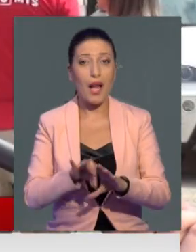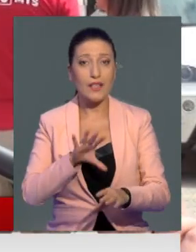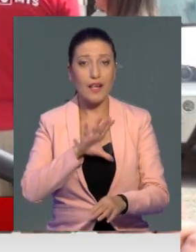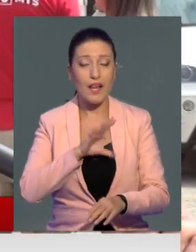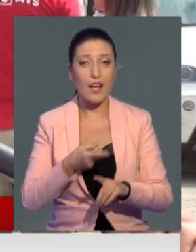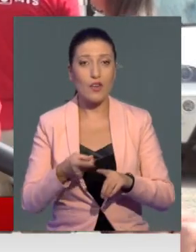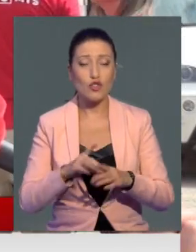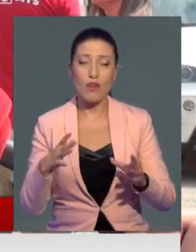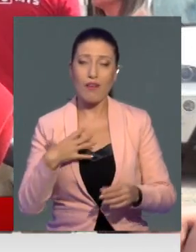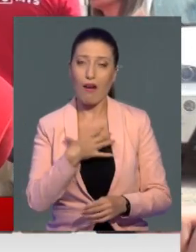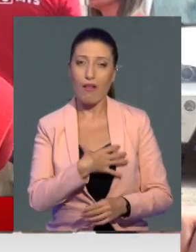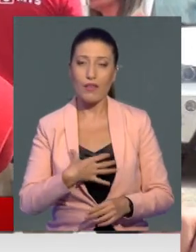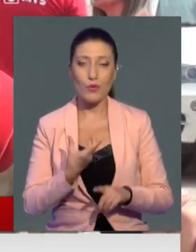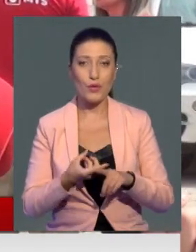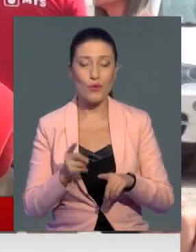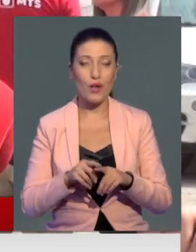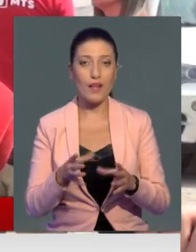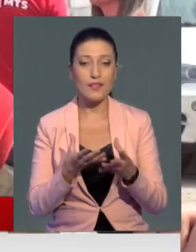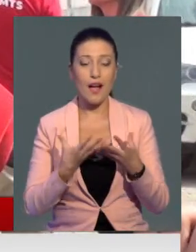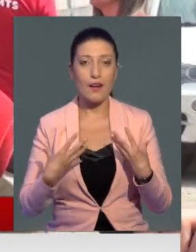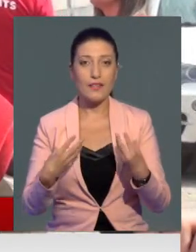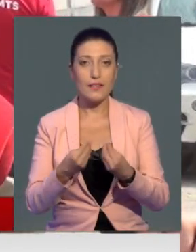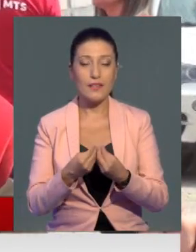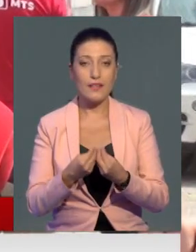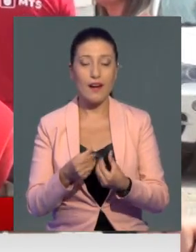շատ կարևոր էր, որ ընտանիքը այսօր առանց